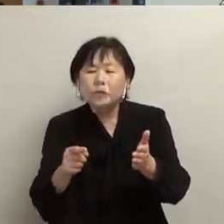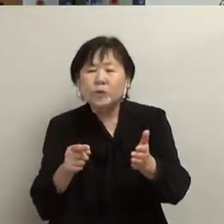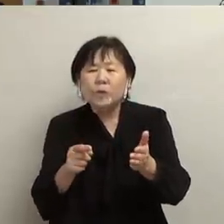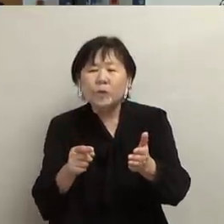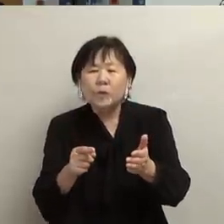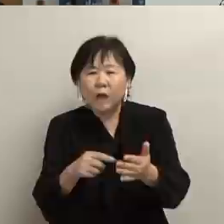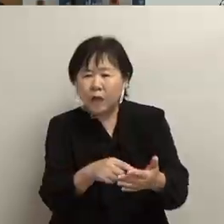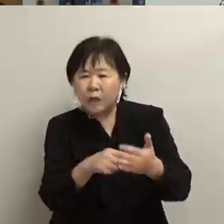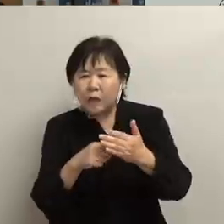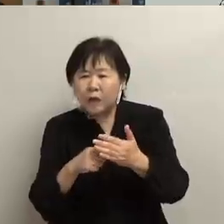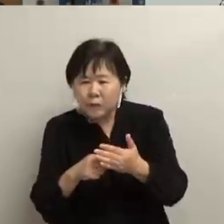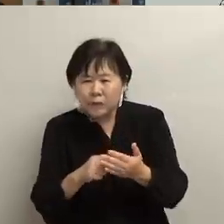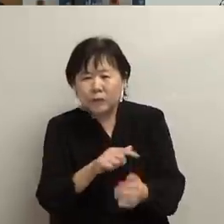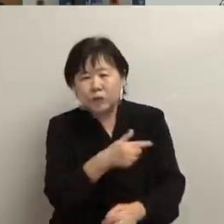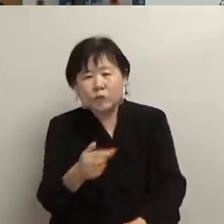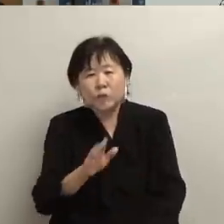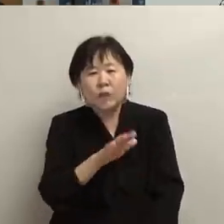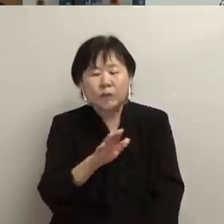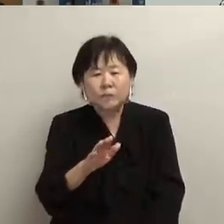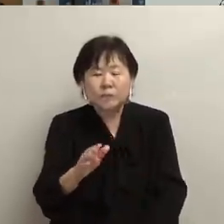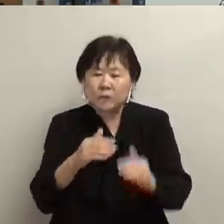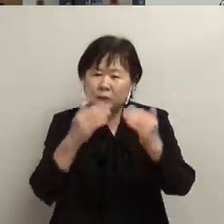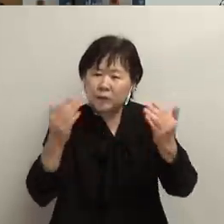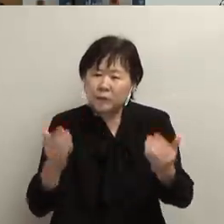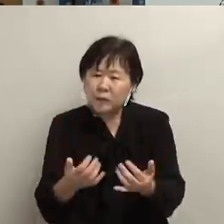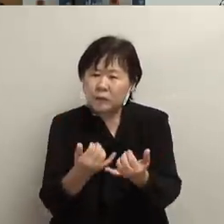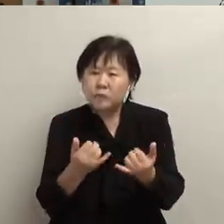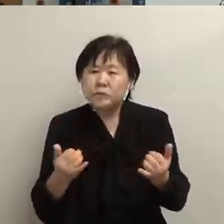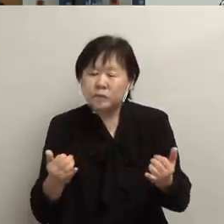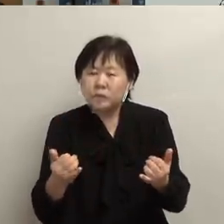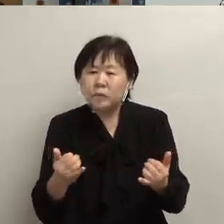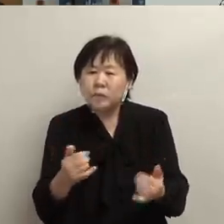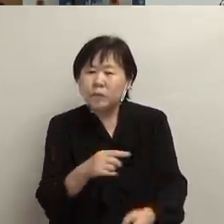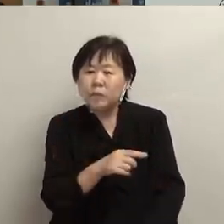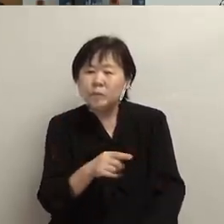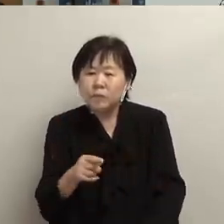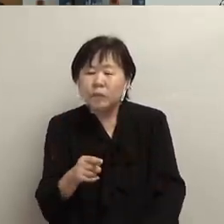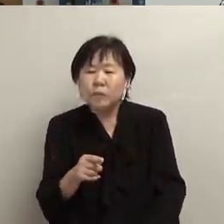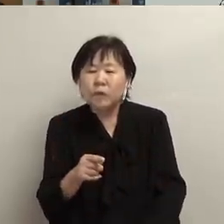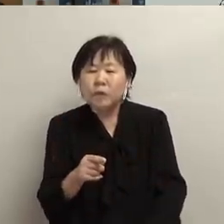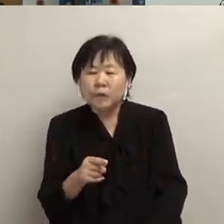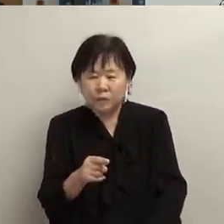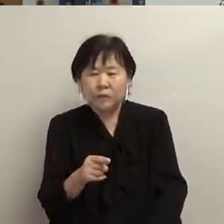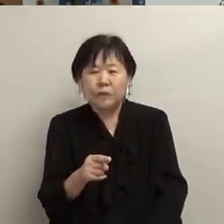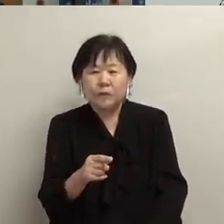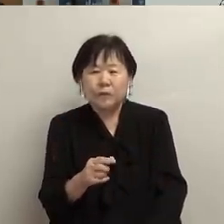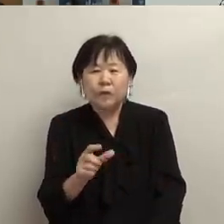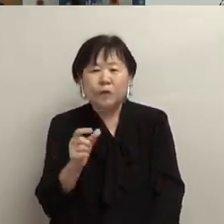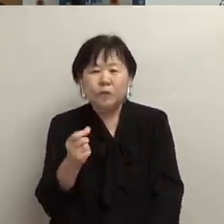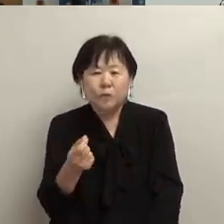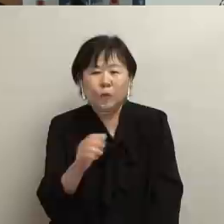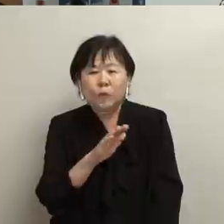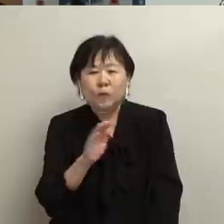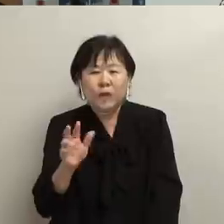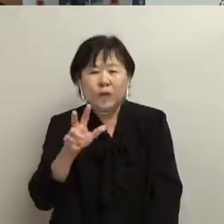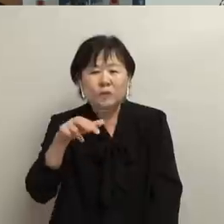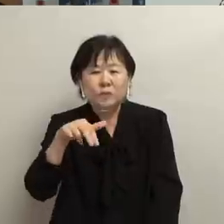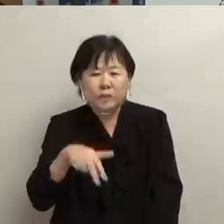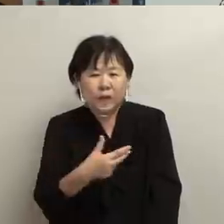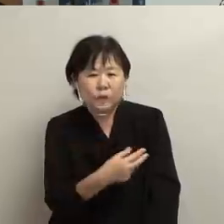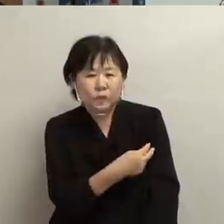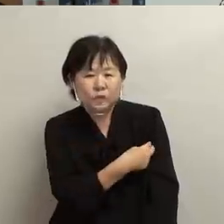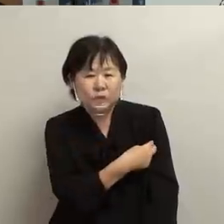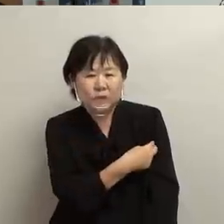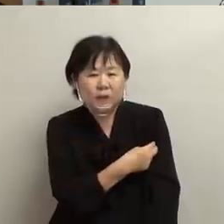あのをたいていの方はですねばあの県センターでもそのモデルなを打ってますけれどもあの